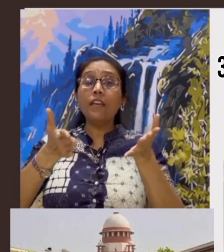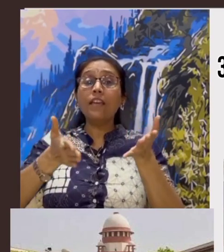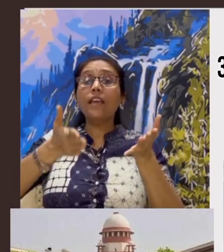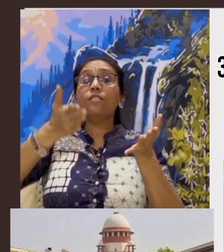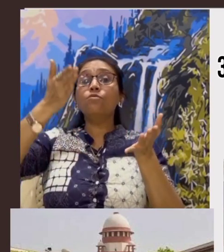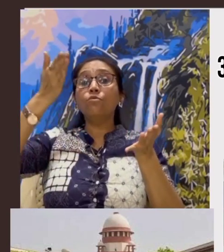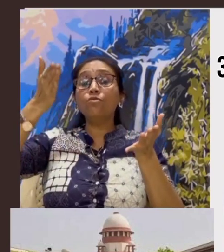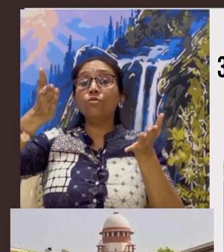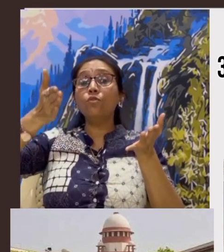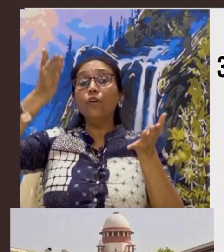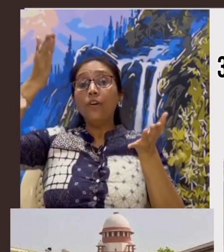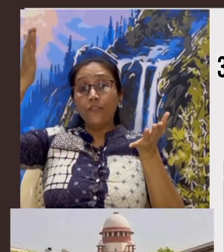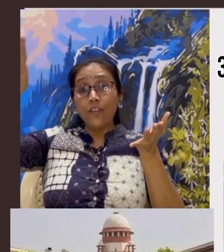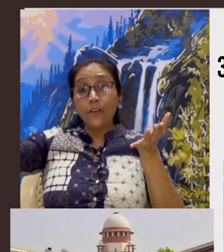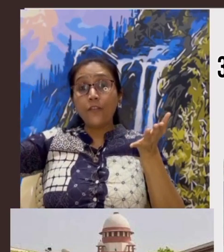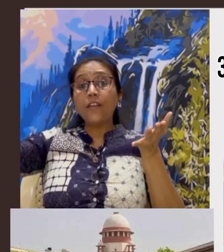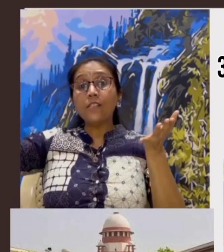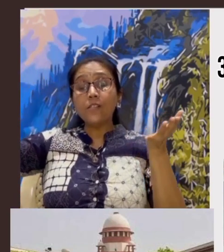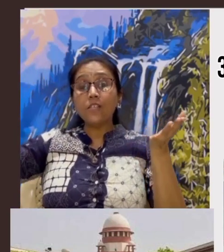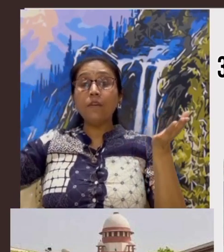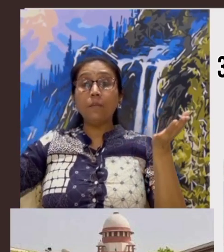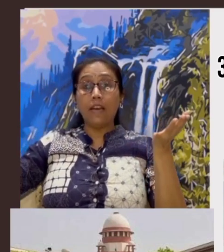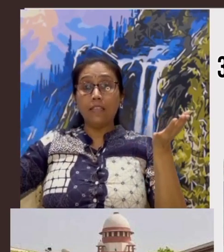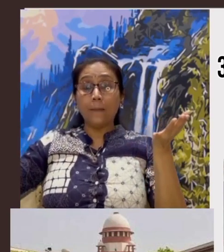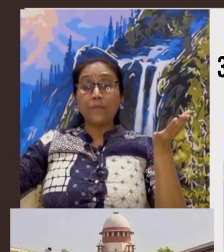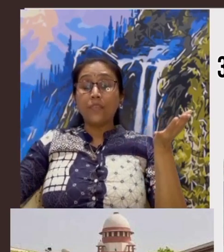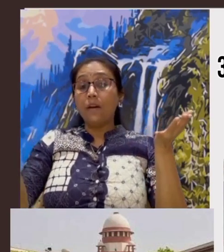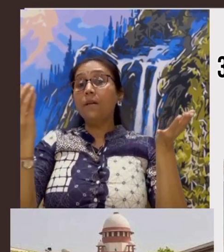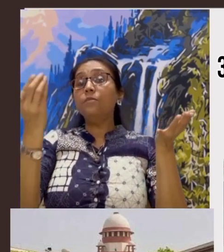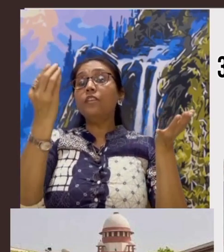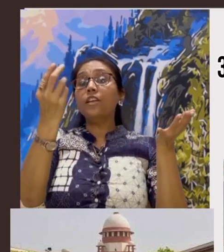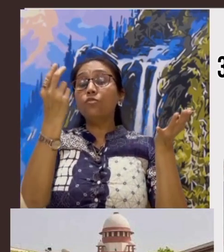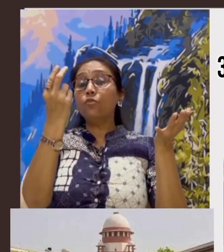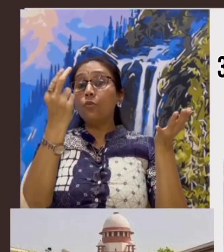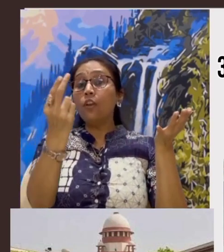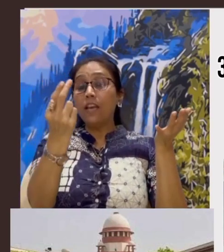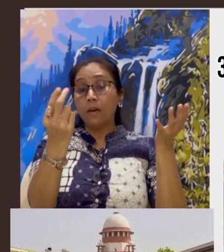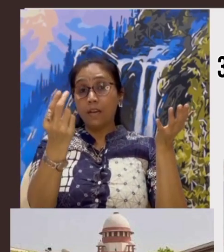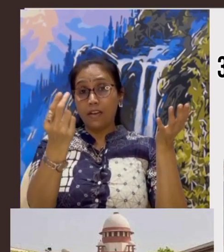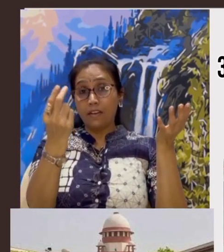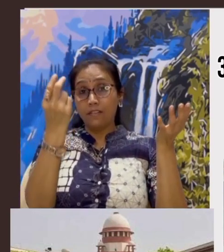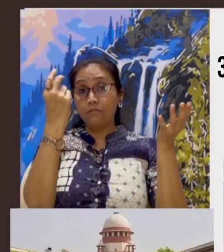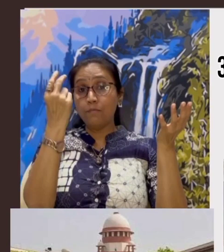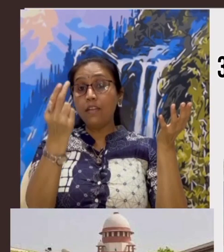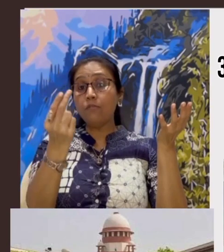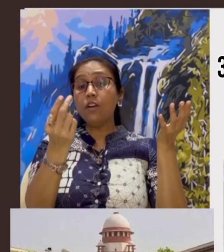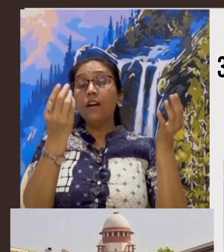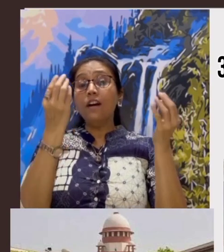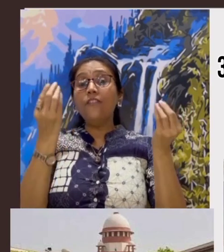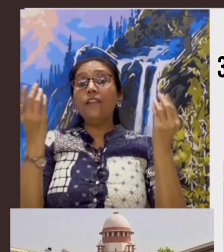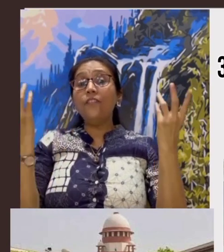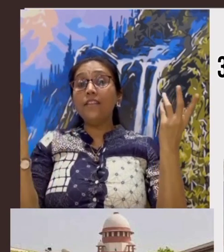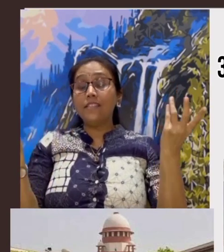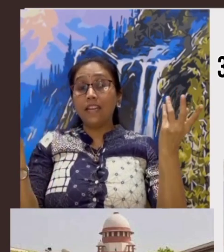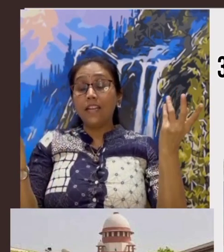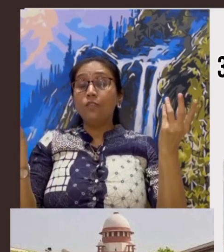क्योंकि एक सोशियो वेलफेयर सिस्टम हमें लानी है। हम बोल रहे हैं कि जो गोल है हमारा टू बिल्ड वॉट अ